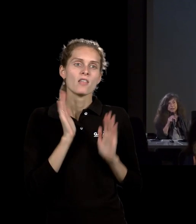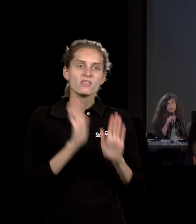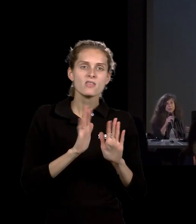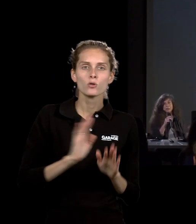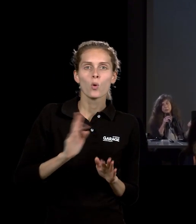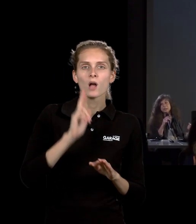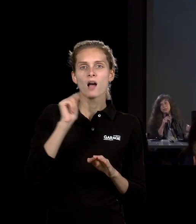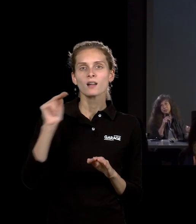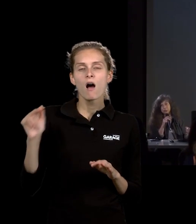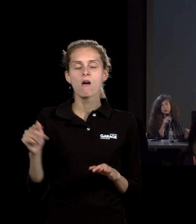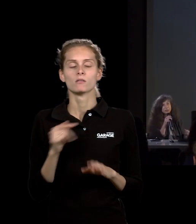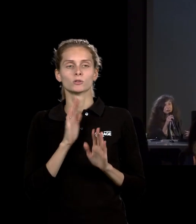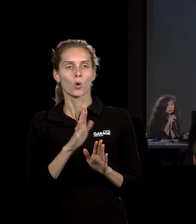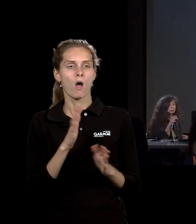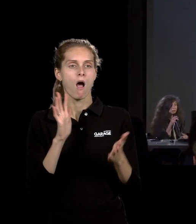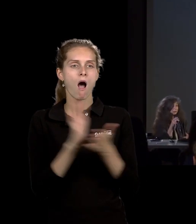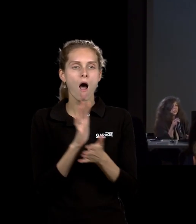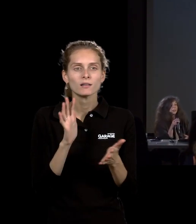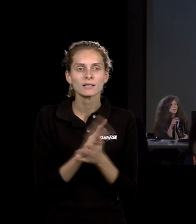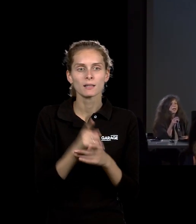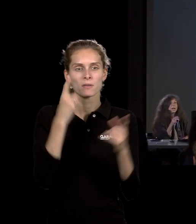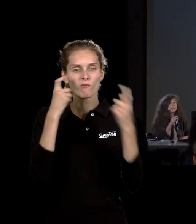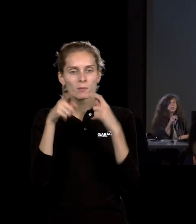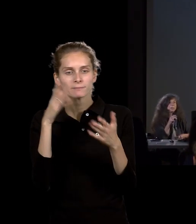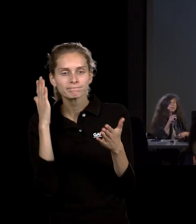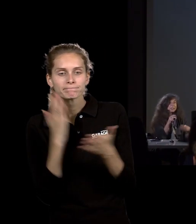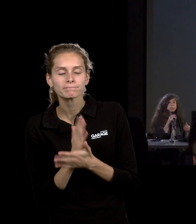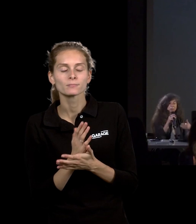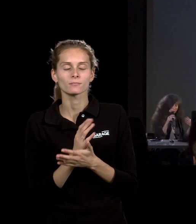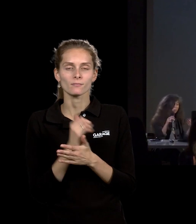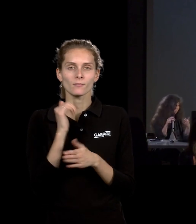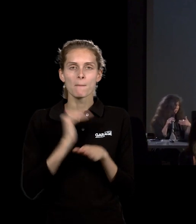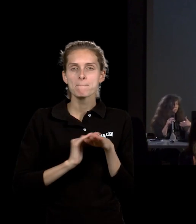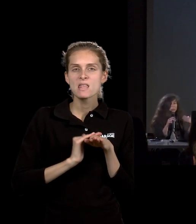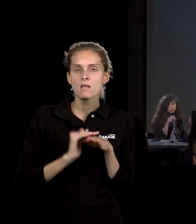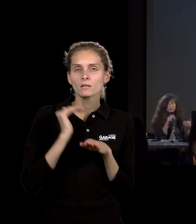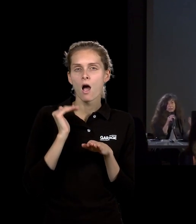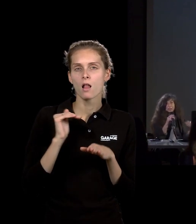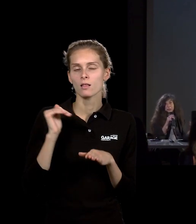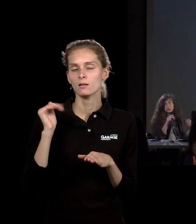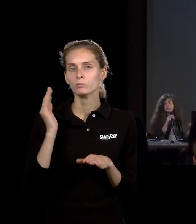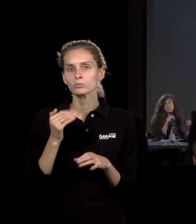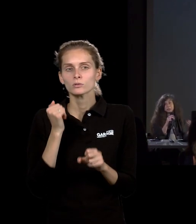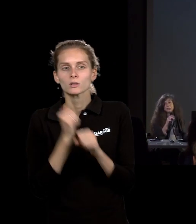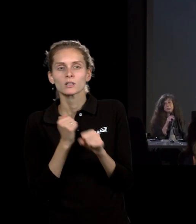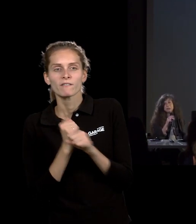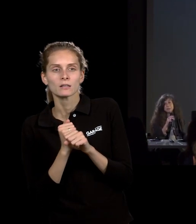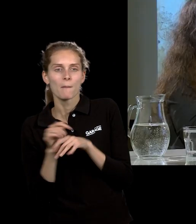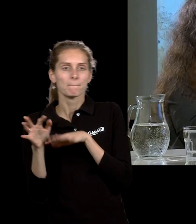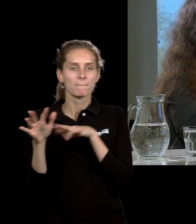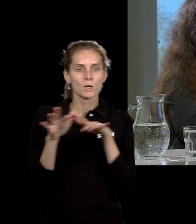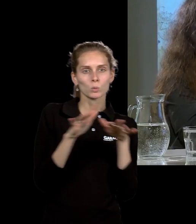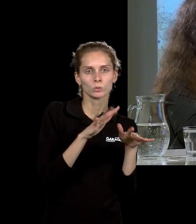но и газета, информация, которая содержится в этой газете. Материалы будут создавать этот процесс сами по